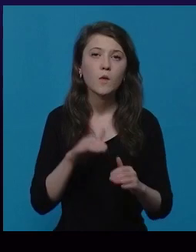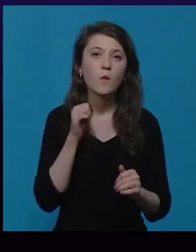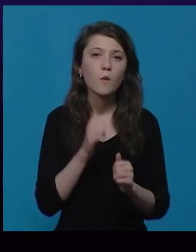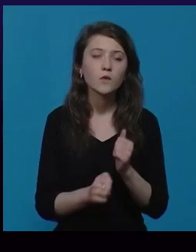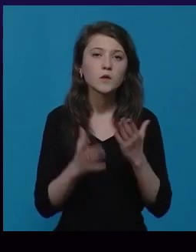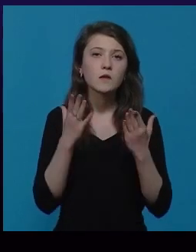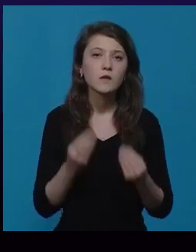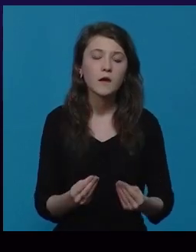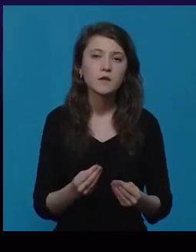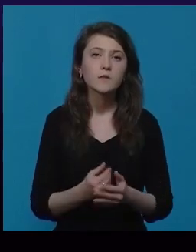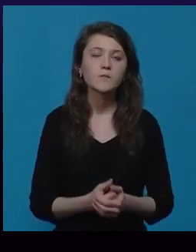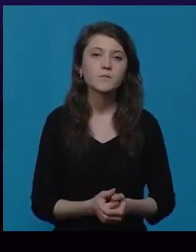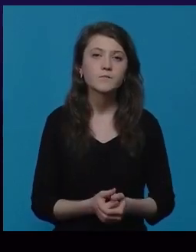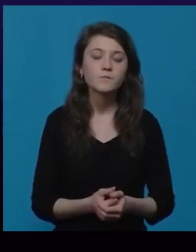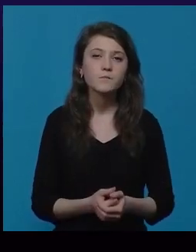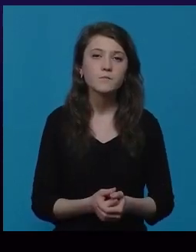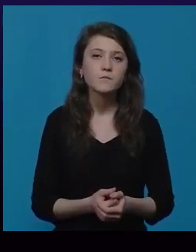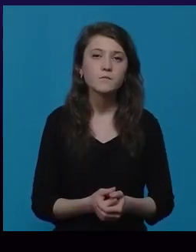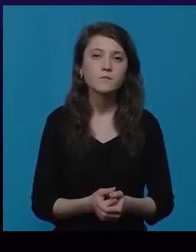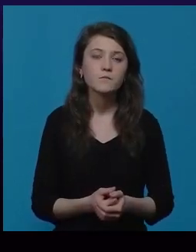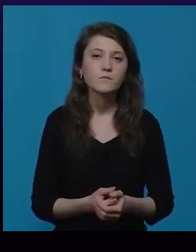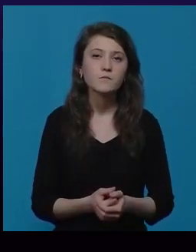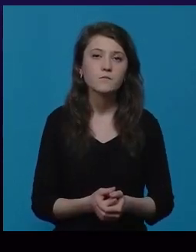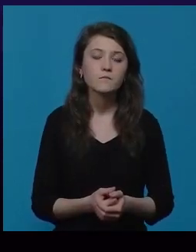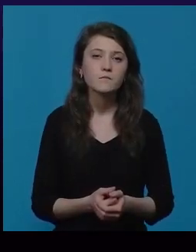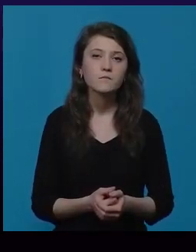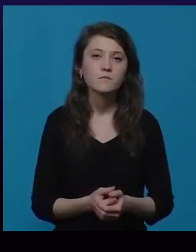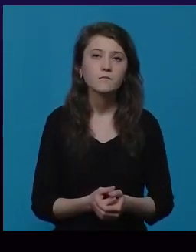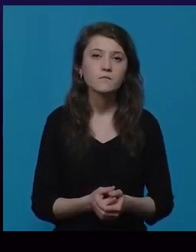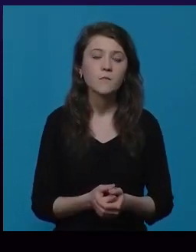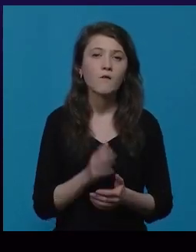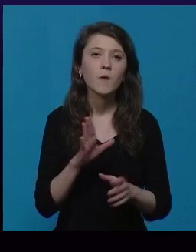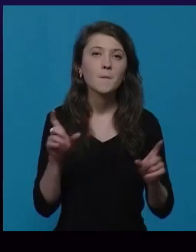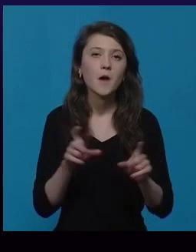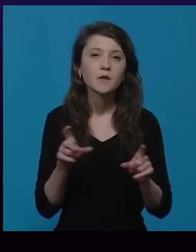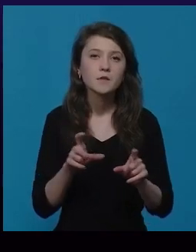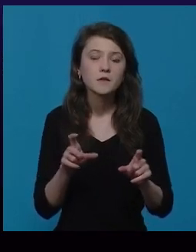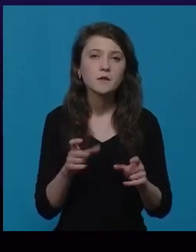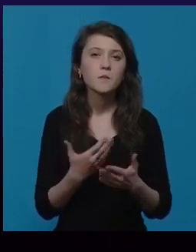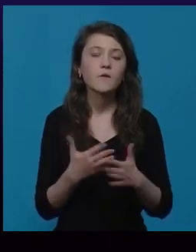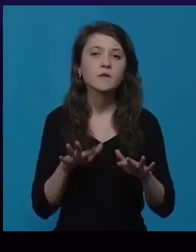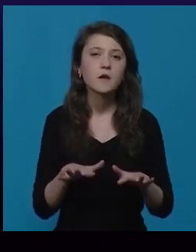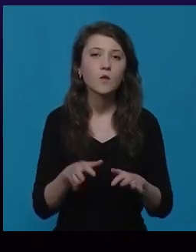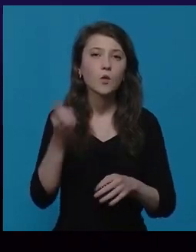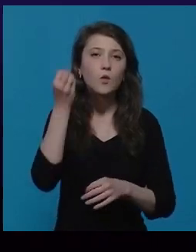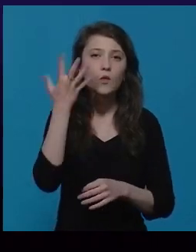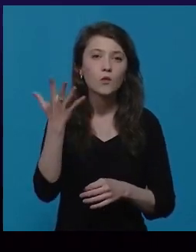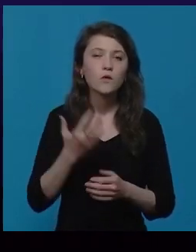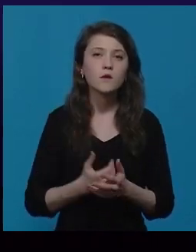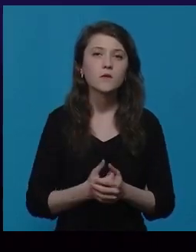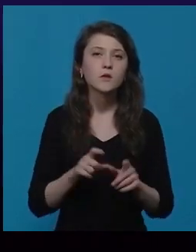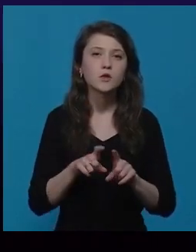день вхідної частини, там магазинів, закладів культури,